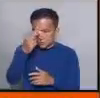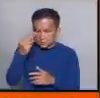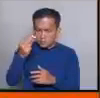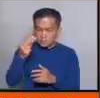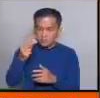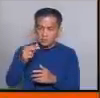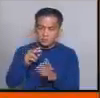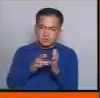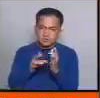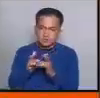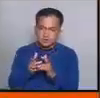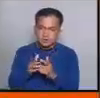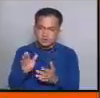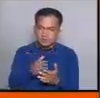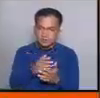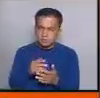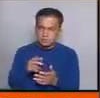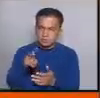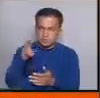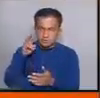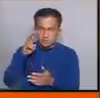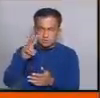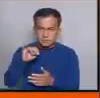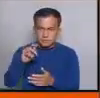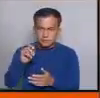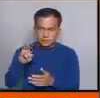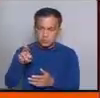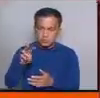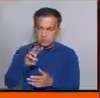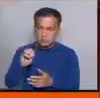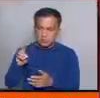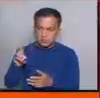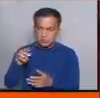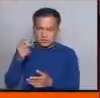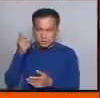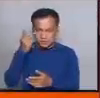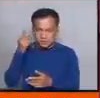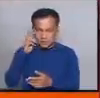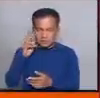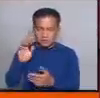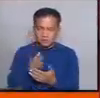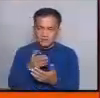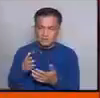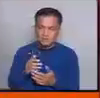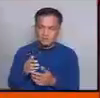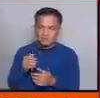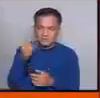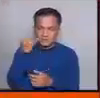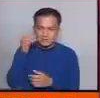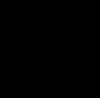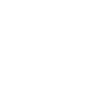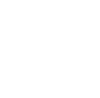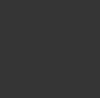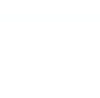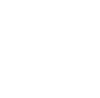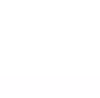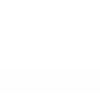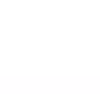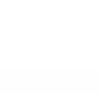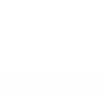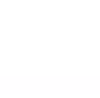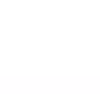mga Victor Rod, Kenny Roger, yung mga kinakanta ko. Umaaksyon, Jen Calimon, News 5.